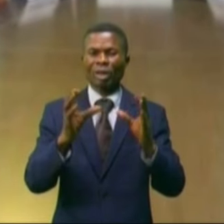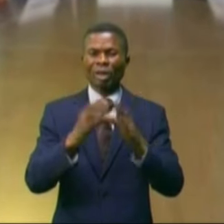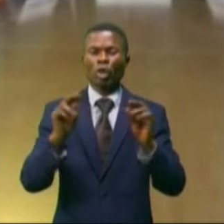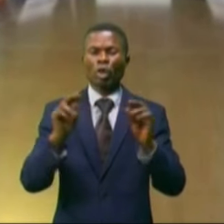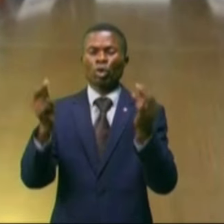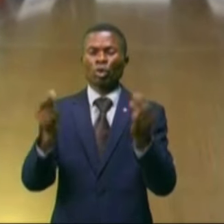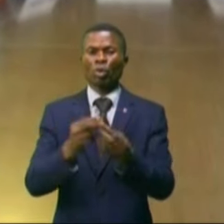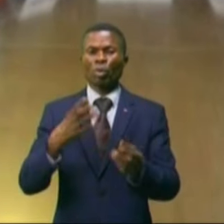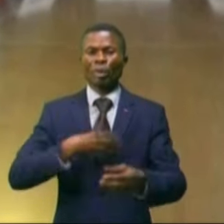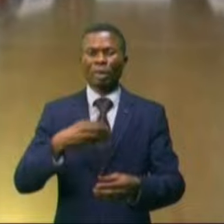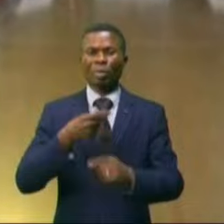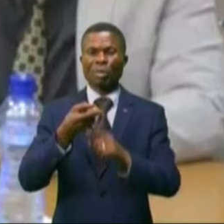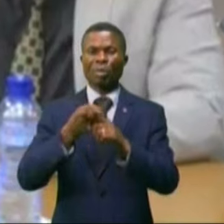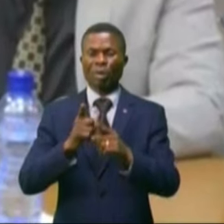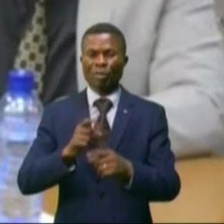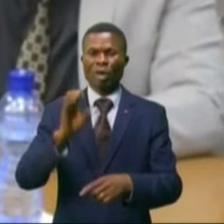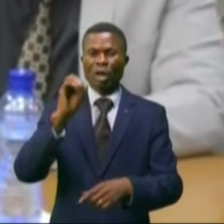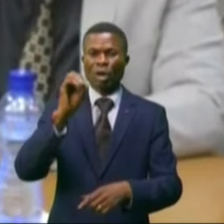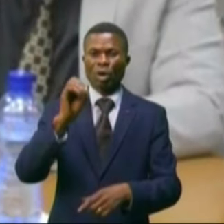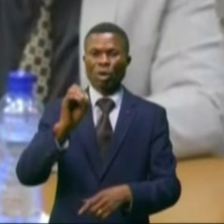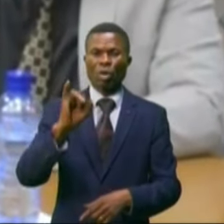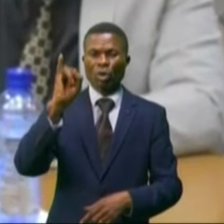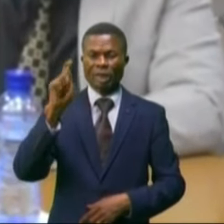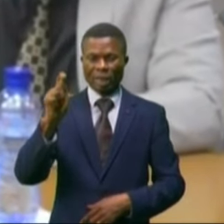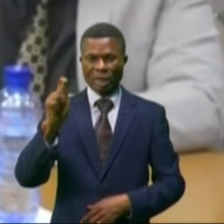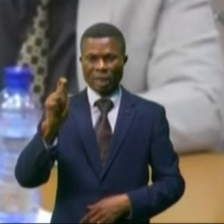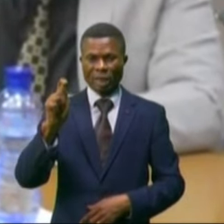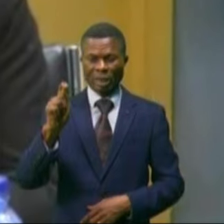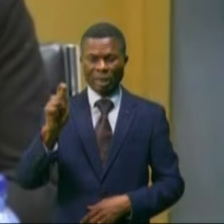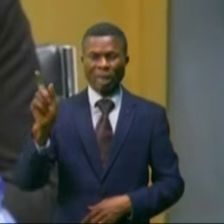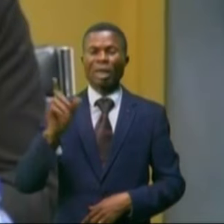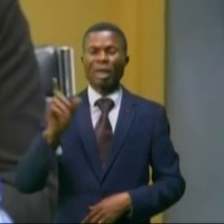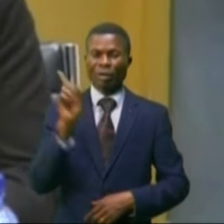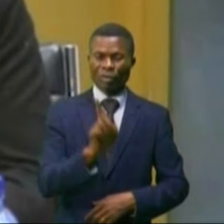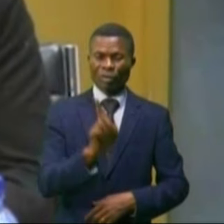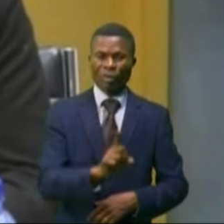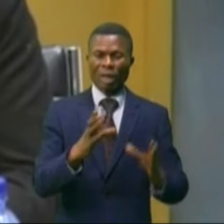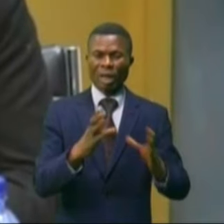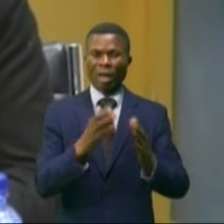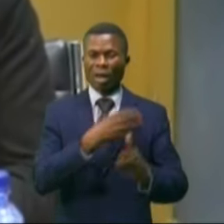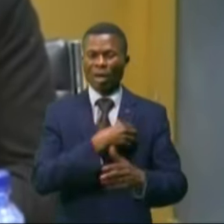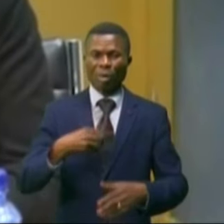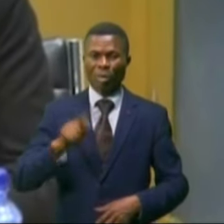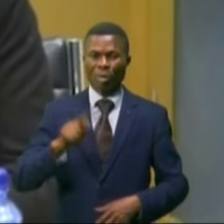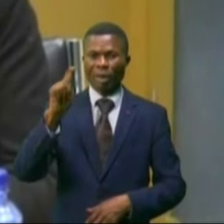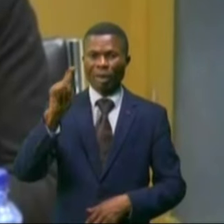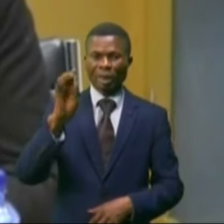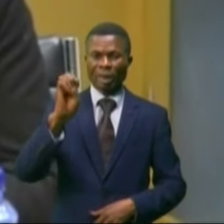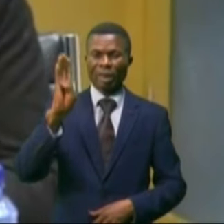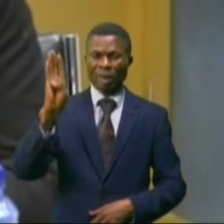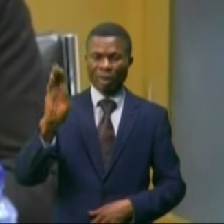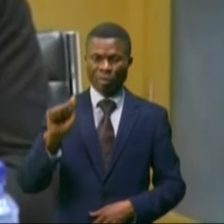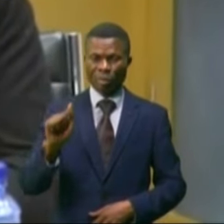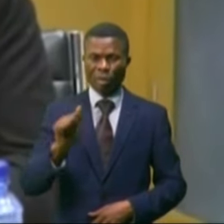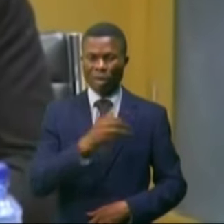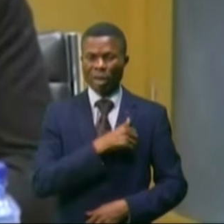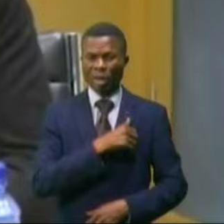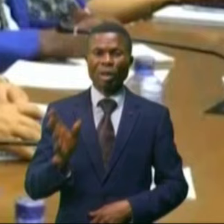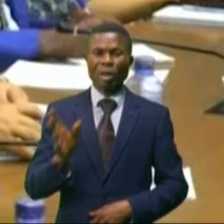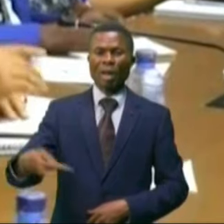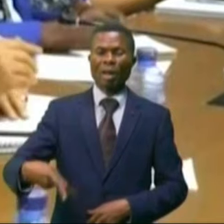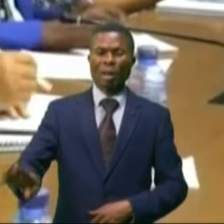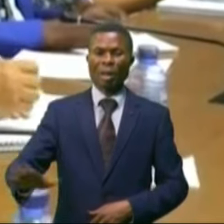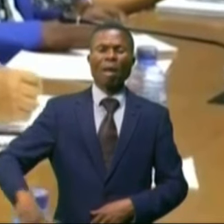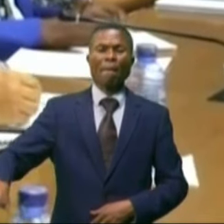délégation de l'Organisation internationale du travail, OIT, conduite par Mme Teba Soumano, directrice pays de